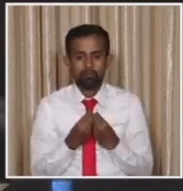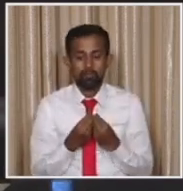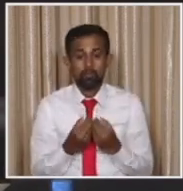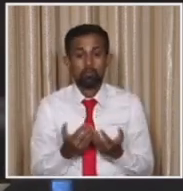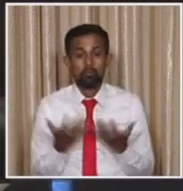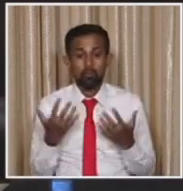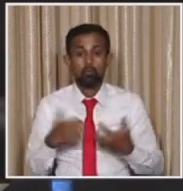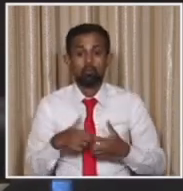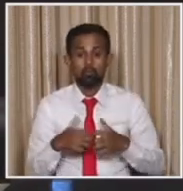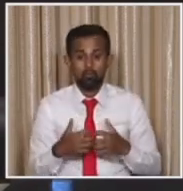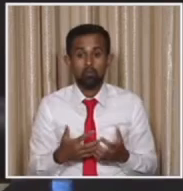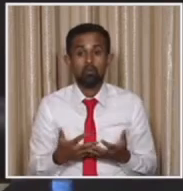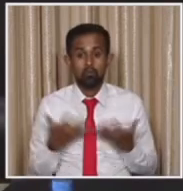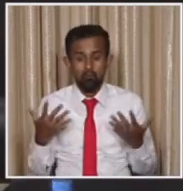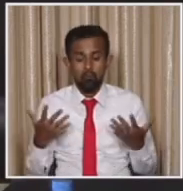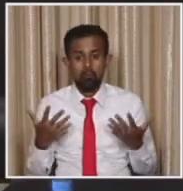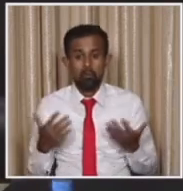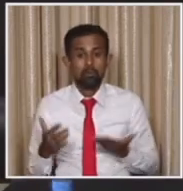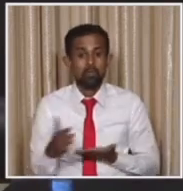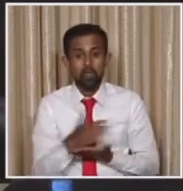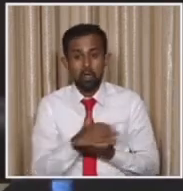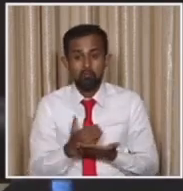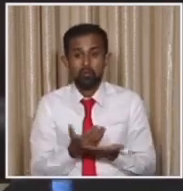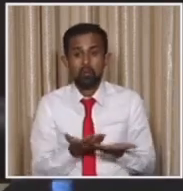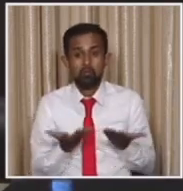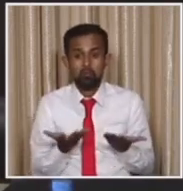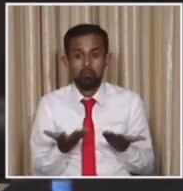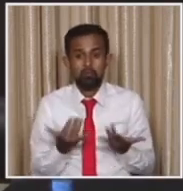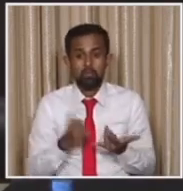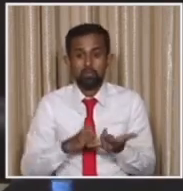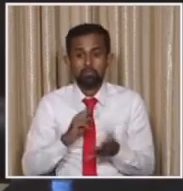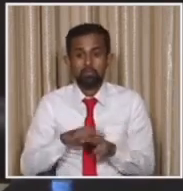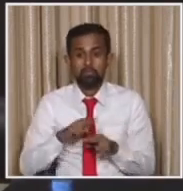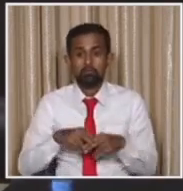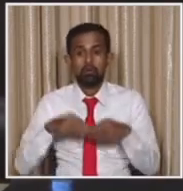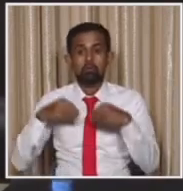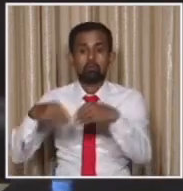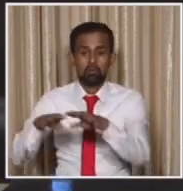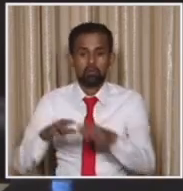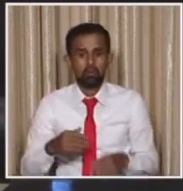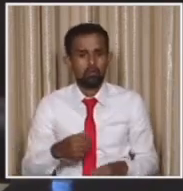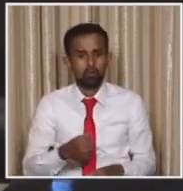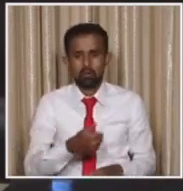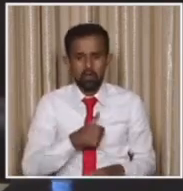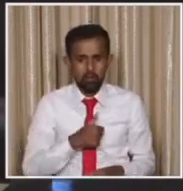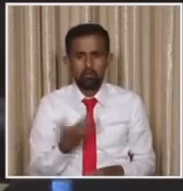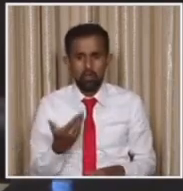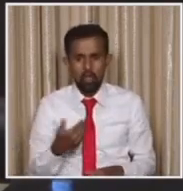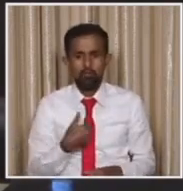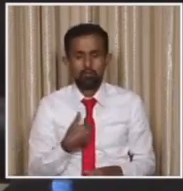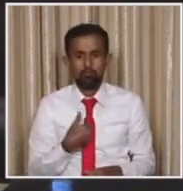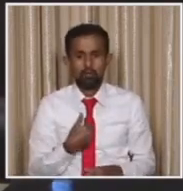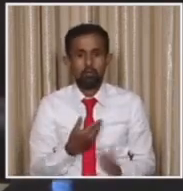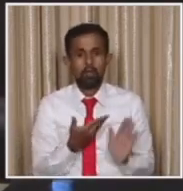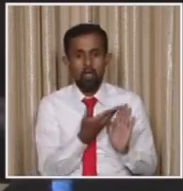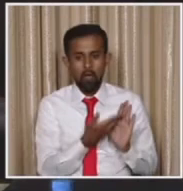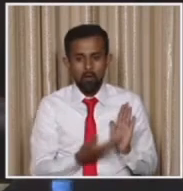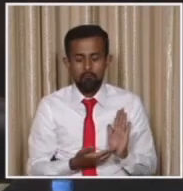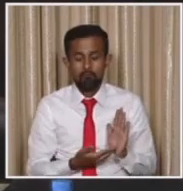බොහෝ ගැටලු තියෙනවා. ඇයි මේ සම්පූර්ණ බර සේවකයන් මත ඇතාරියේ කියලා. අපි ඒකට විරුද්ධ වුණා. නමුත් මෙතන